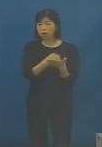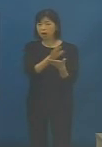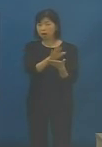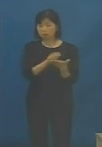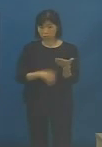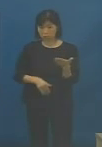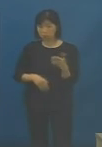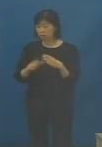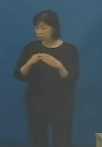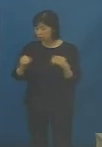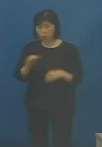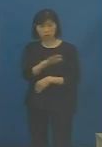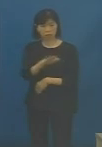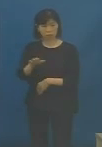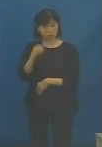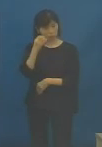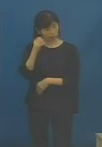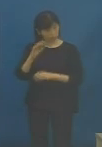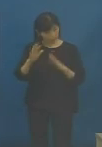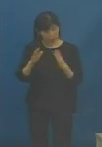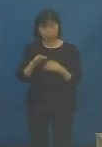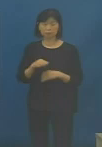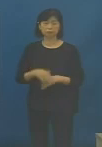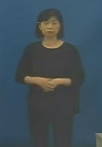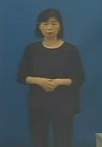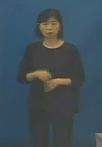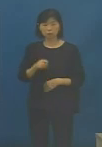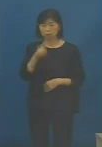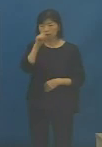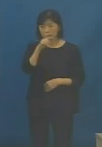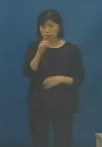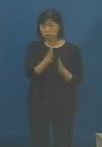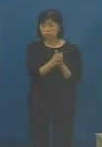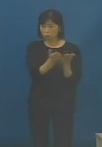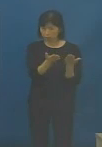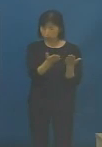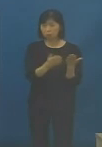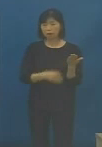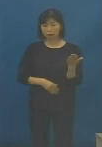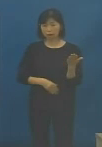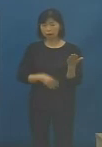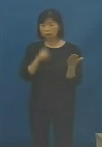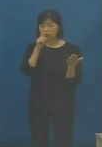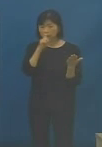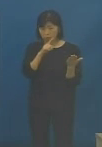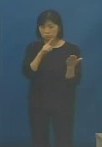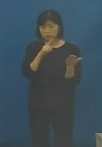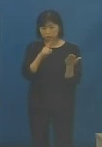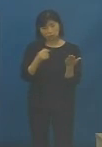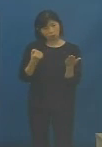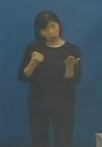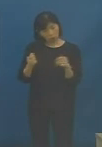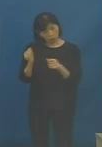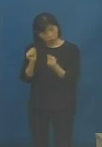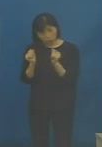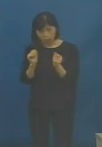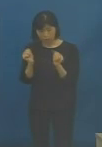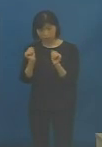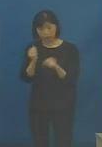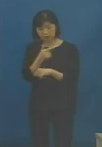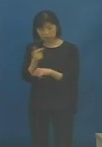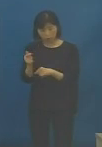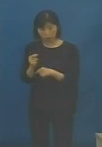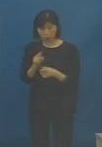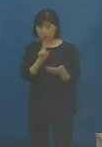全国にあります。で、そこでいわゆる有害図書だとか、あるいは有害玩具、そういうものを指定をして